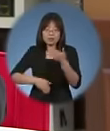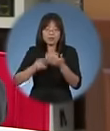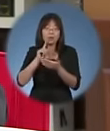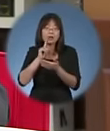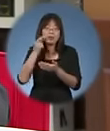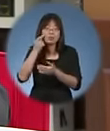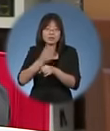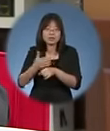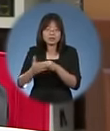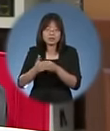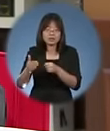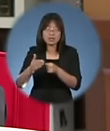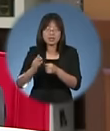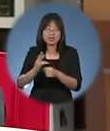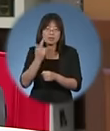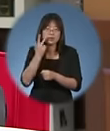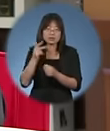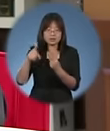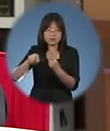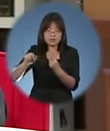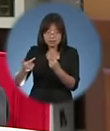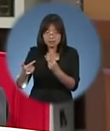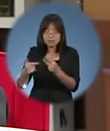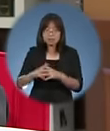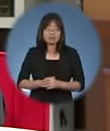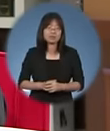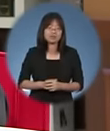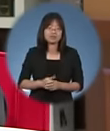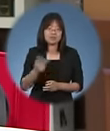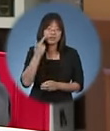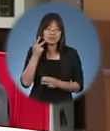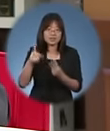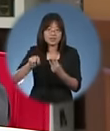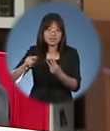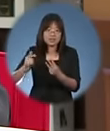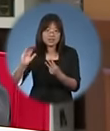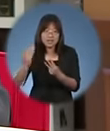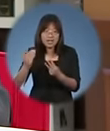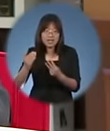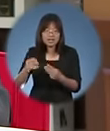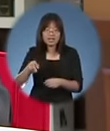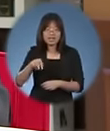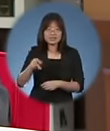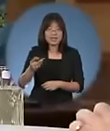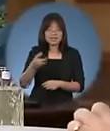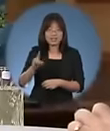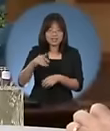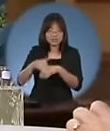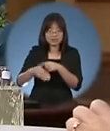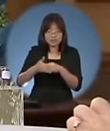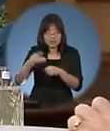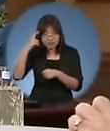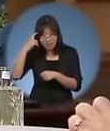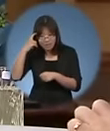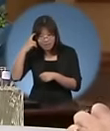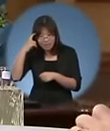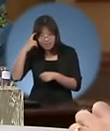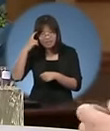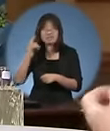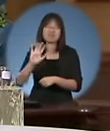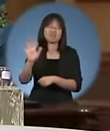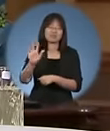미국은 세 권이에요. 근데 혹자는 미국이 세 권이 된 게 사대주의 아니냐 그러는데 그것만 말씀 좋아하시는 분들